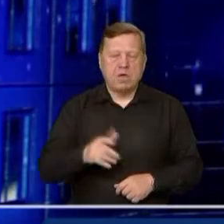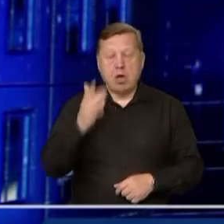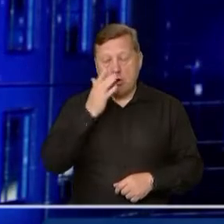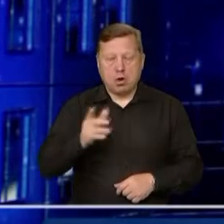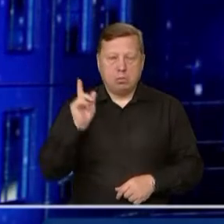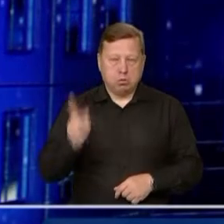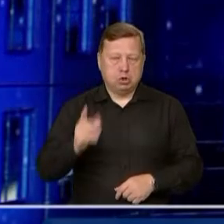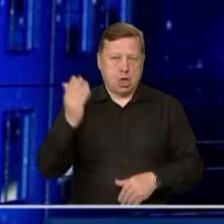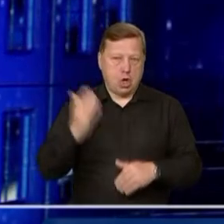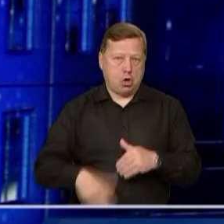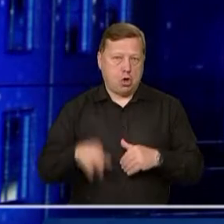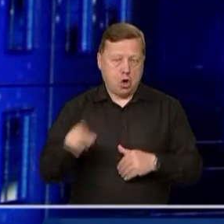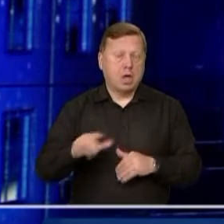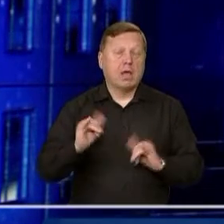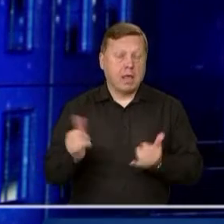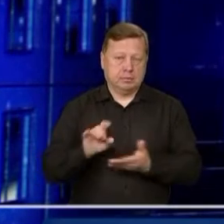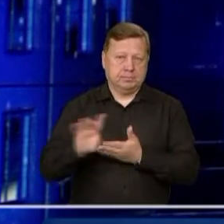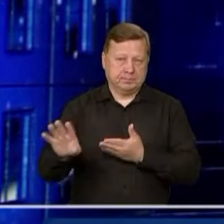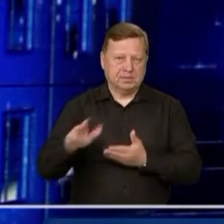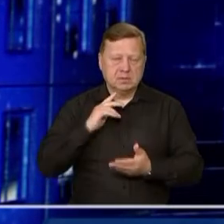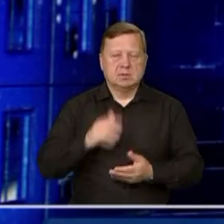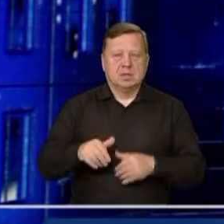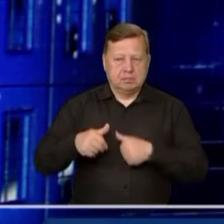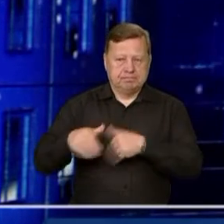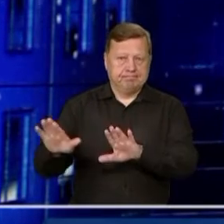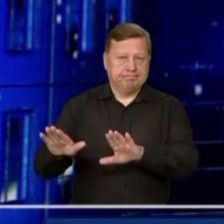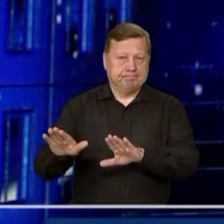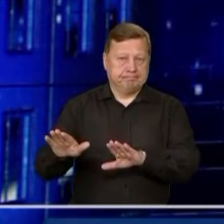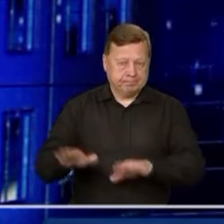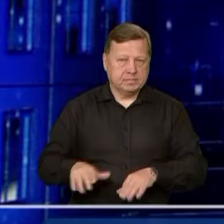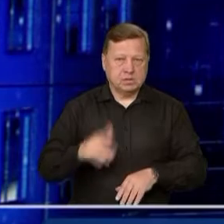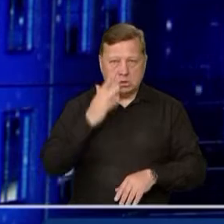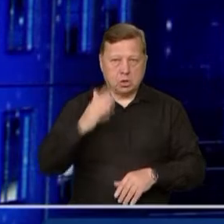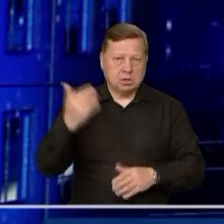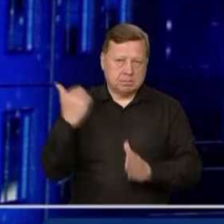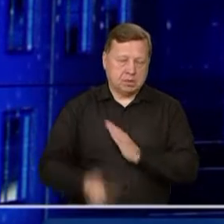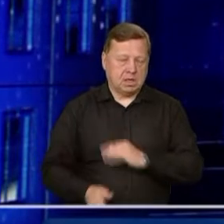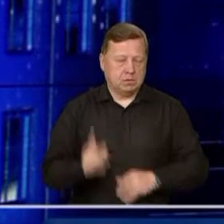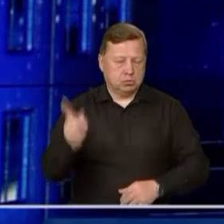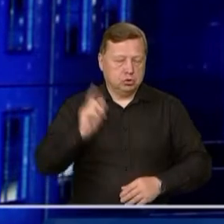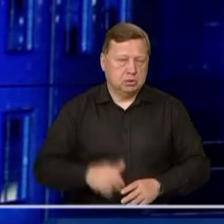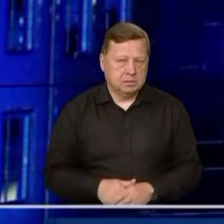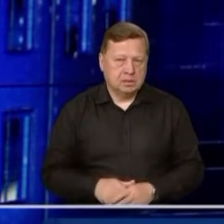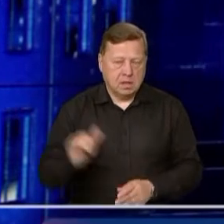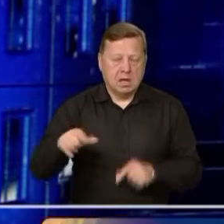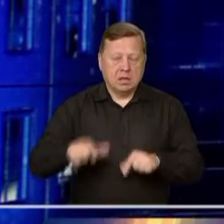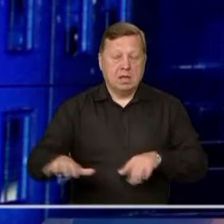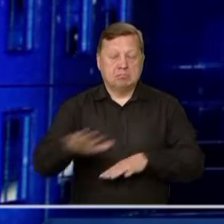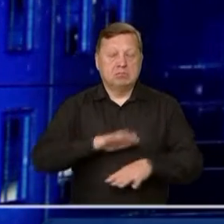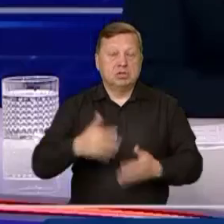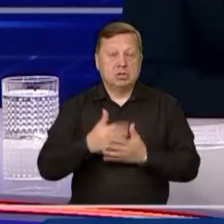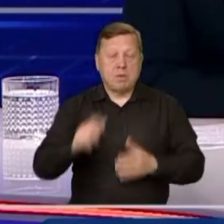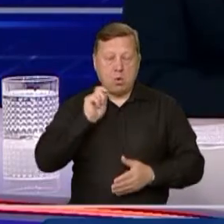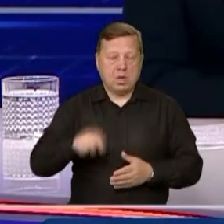prostu zakończyć, wywierając na Rosję nacisk i doprowadzić do tego, aby Rosja tę wojnę przegrała i wycofała się z terytorium